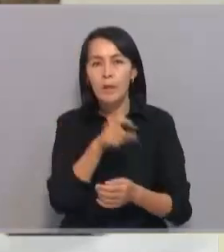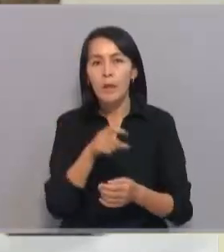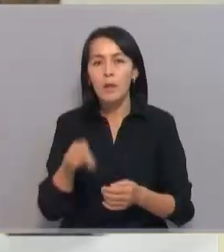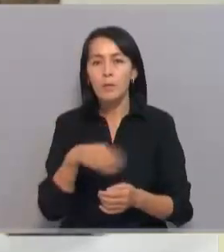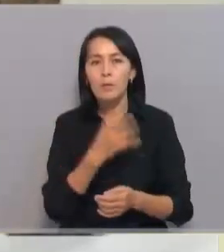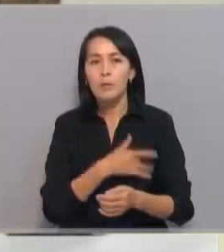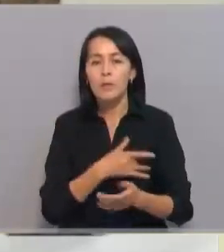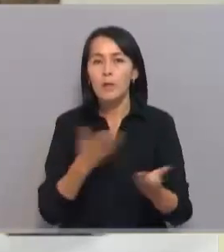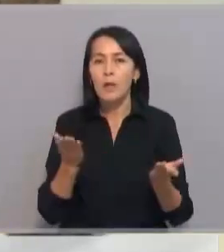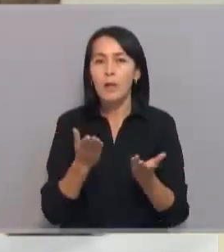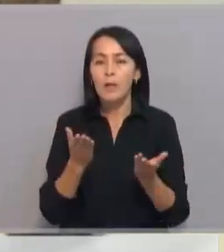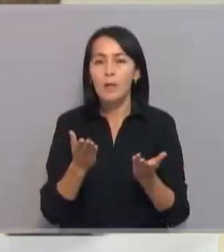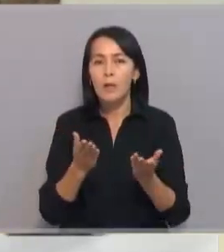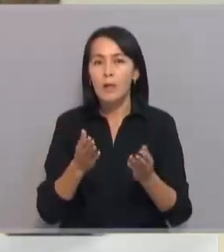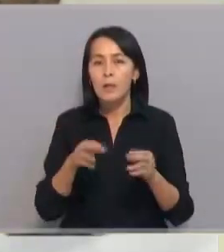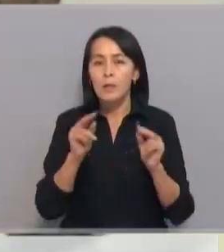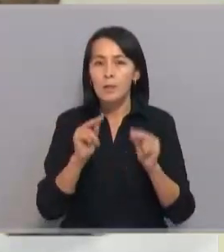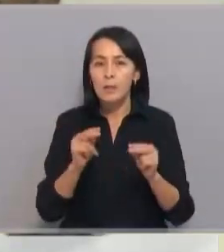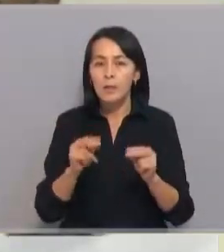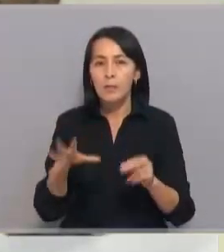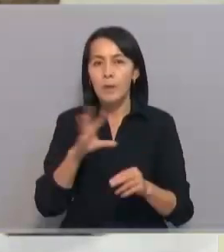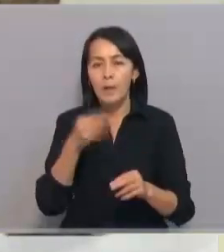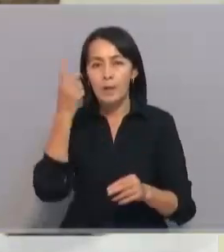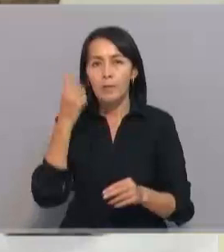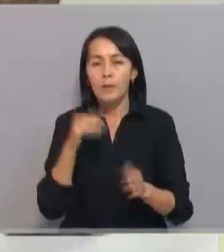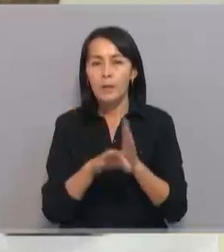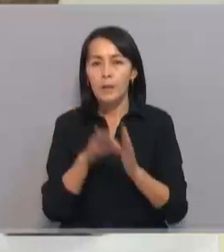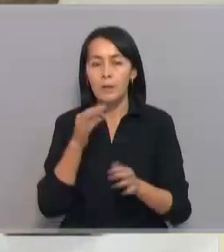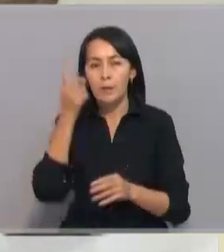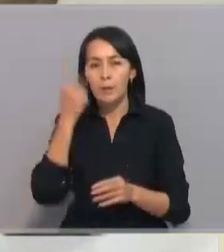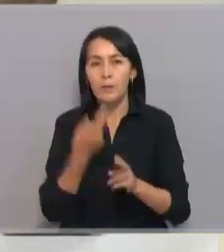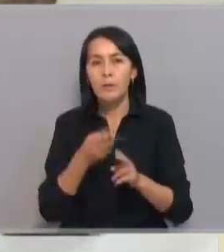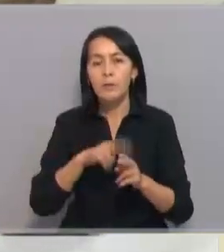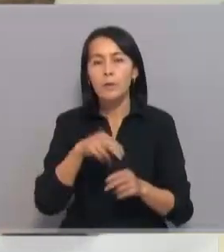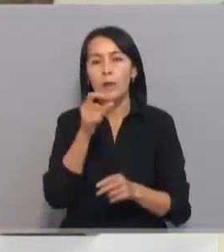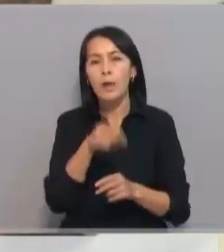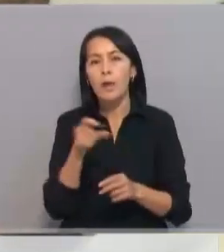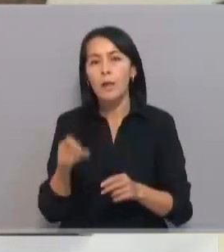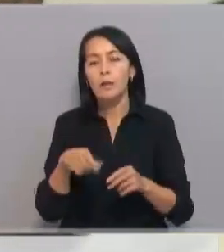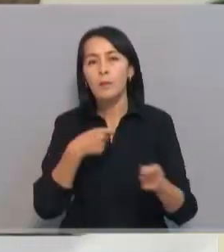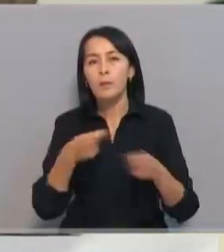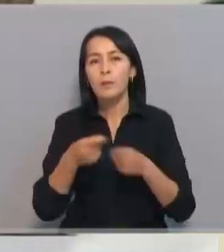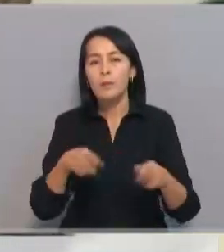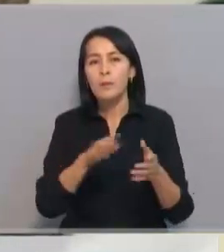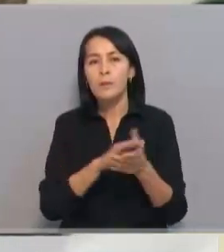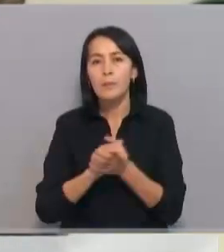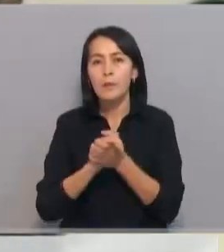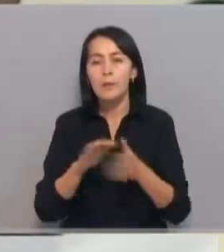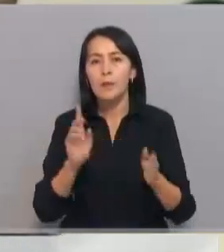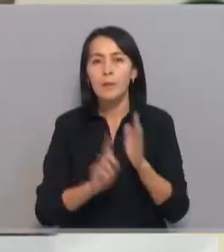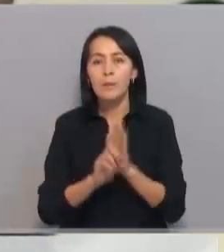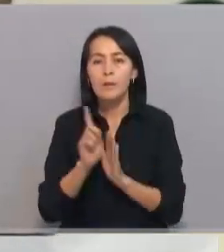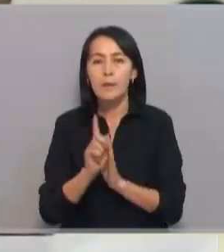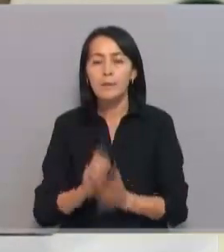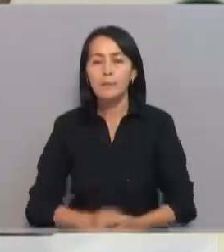оның жүрегінің қалайда болып тұрғанын өзінің ішінен шыққан балаларды олар таңдай біледі. Сондықтан халық пен үкімет бірлесе бастайды. Бұл бір